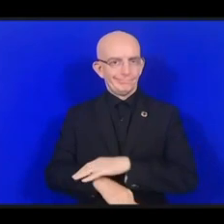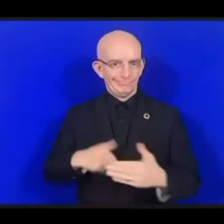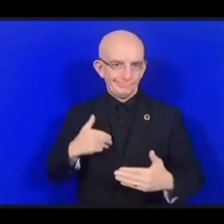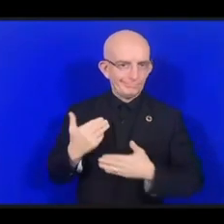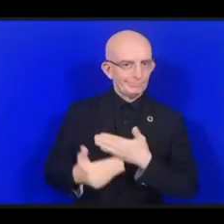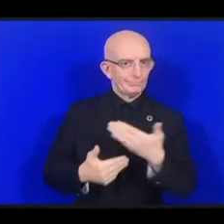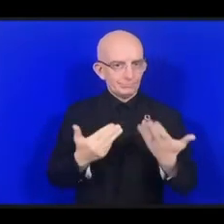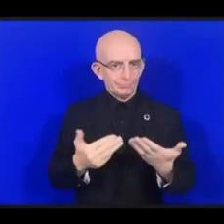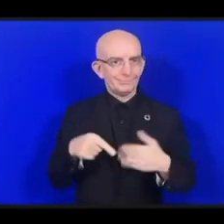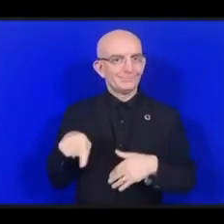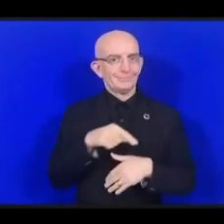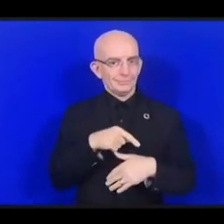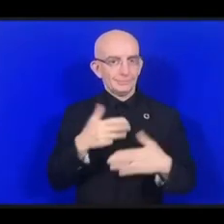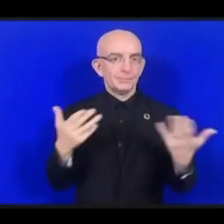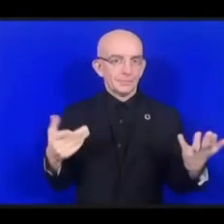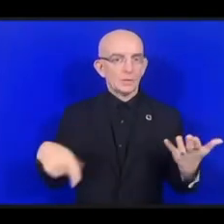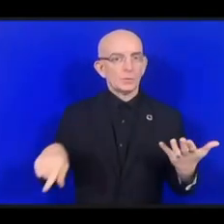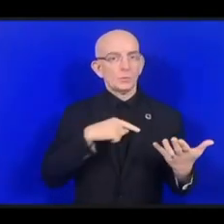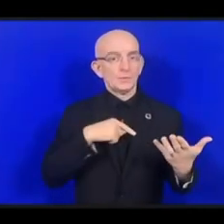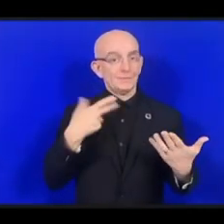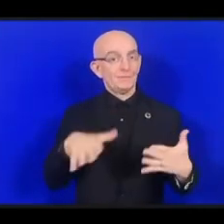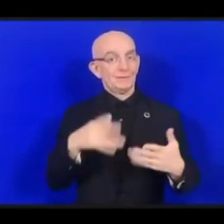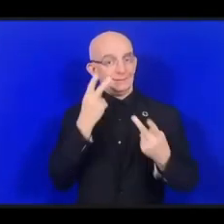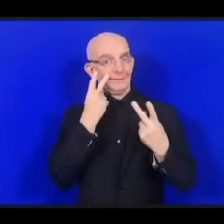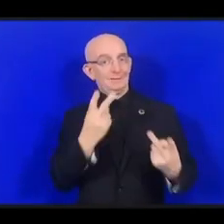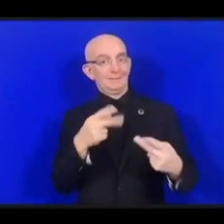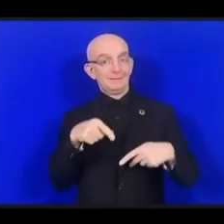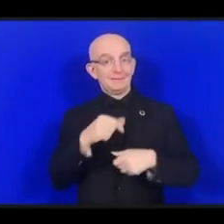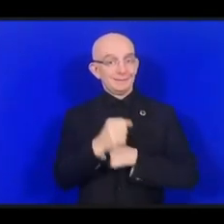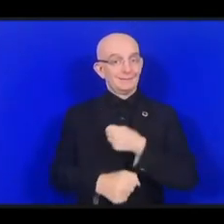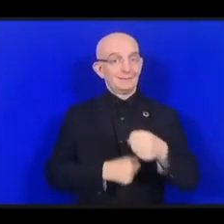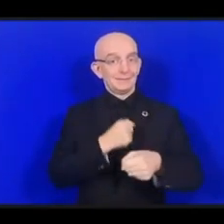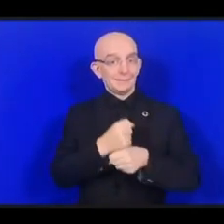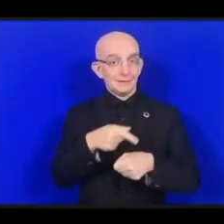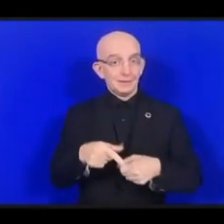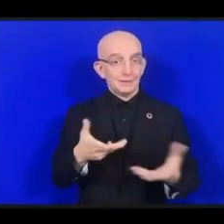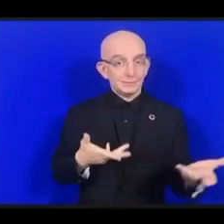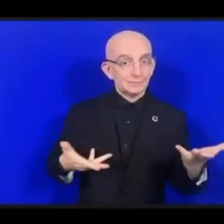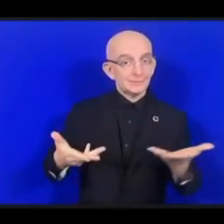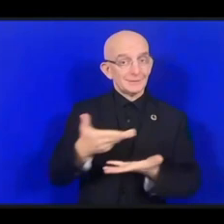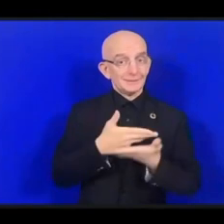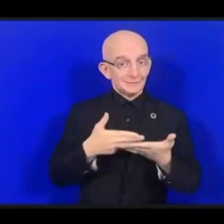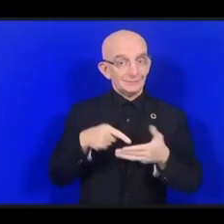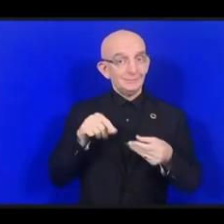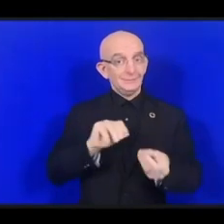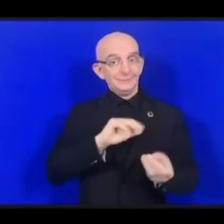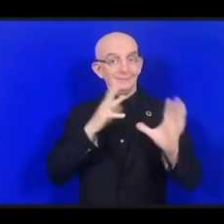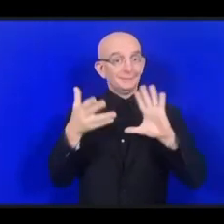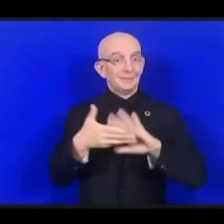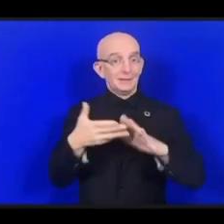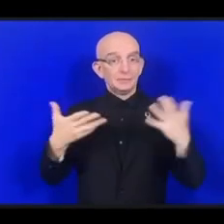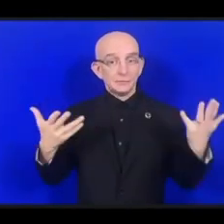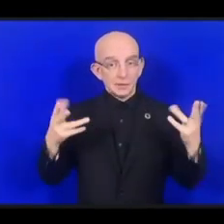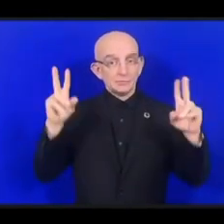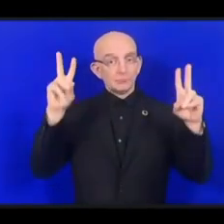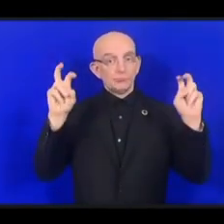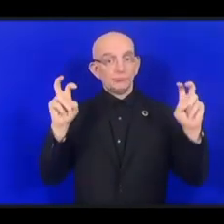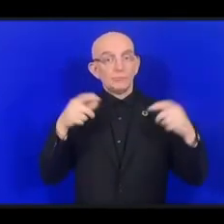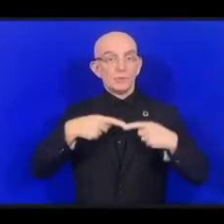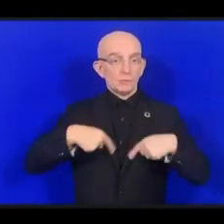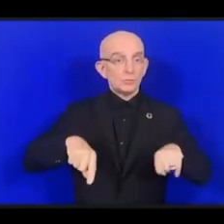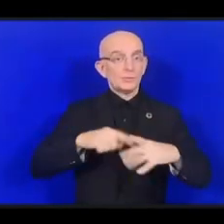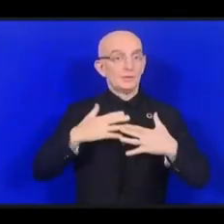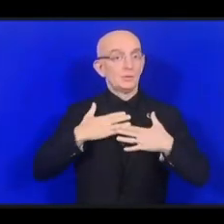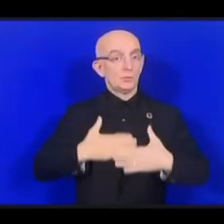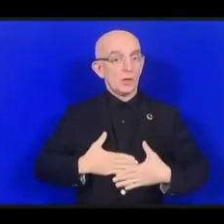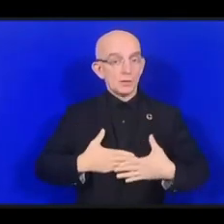is les peuples c'est un objectif important et urgent toute fois il n'y a pas assez